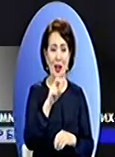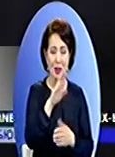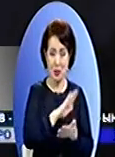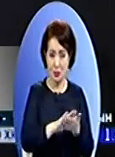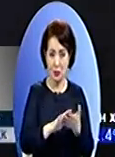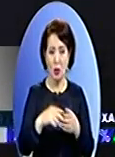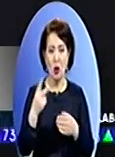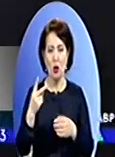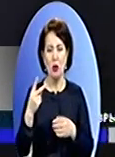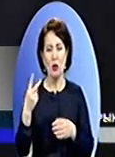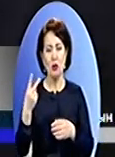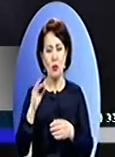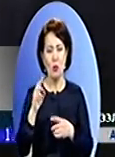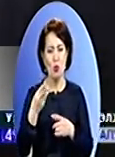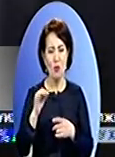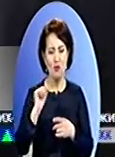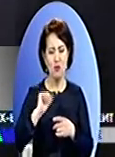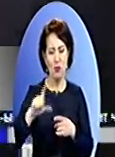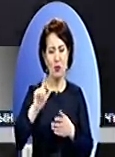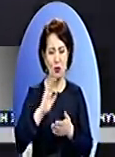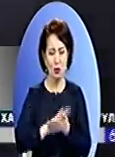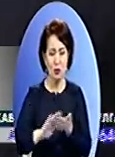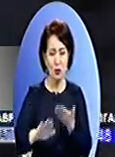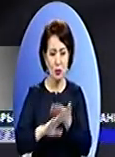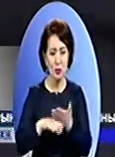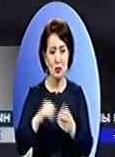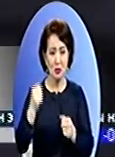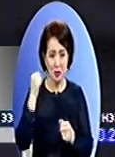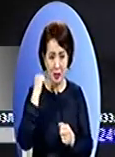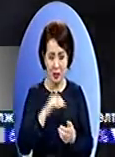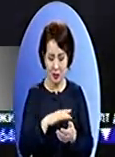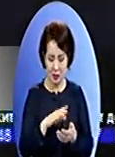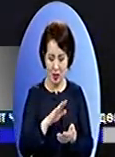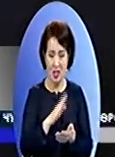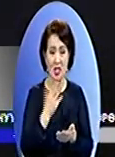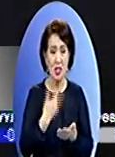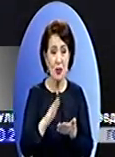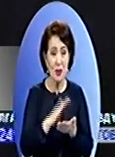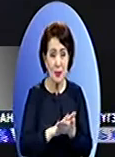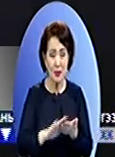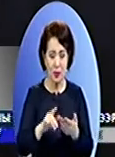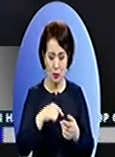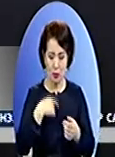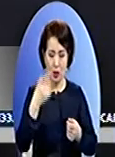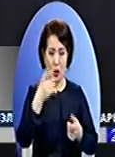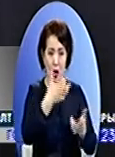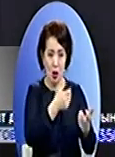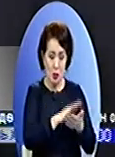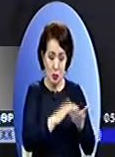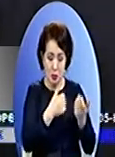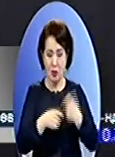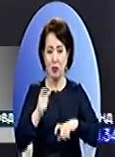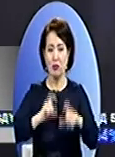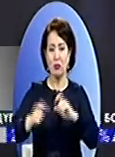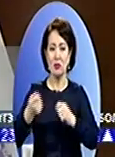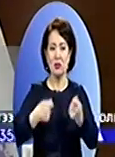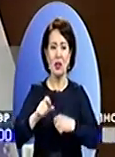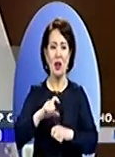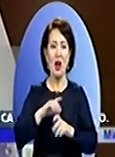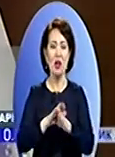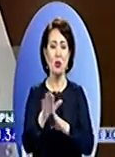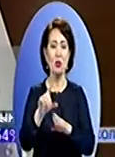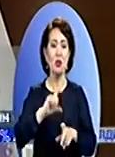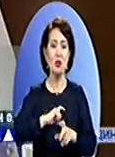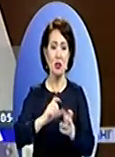үйлдвэр 8-р сард олон улсын металлын зах зээлд бүтээгдэхүүнээ шууд борлуулах эрхээ албан ёсоор авна. Уул уурхай хүнд үйлдвэрийн сайд Сүмья Узрын